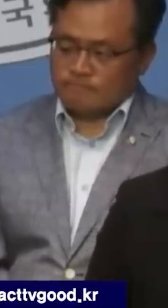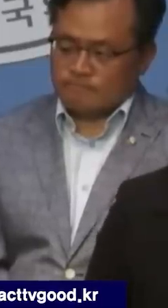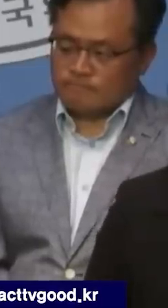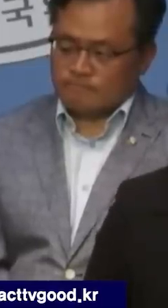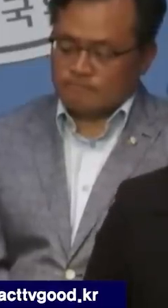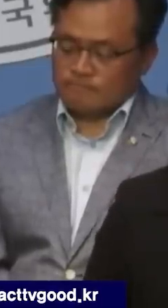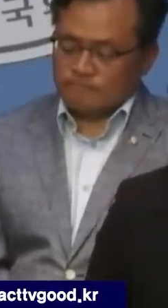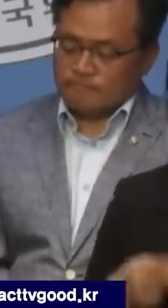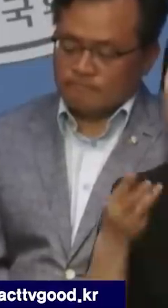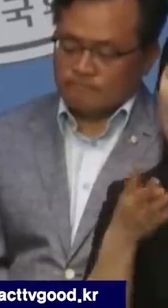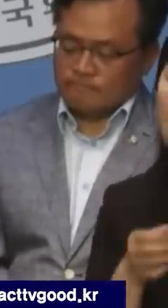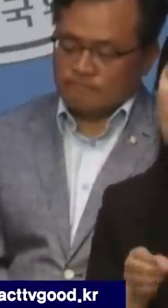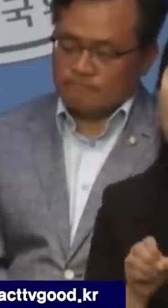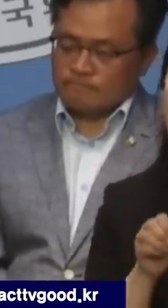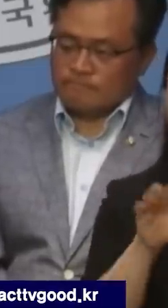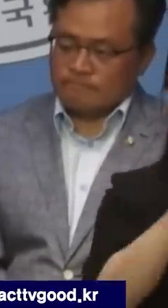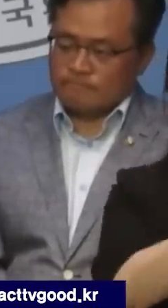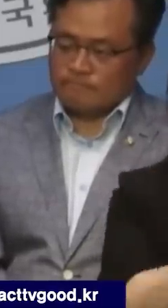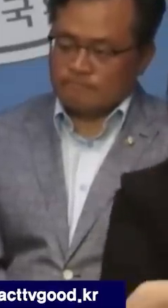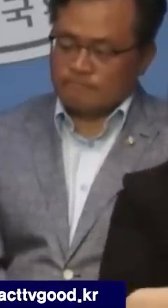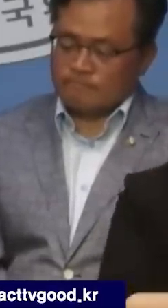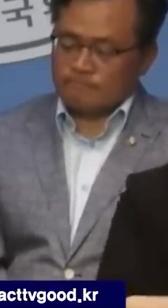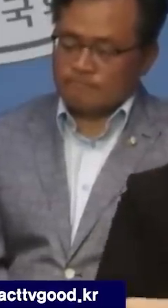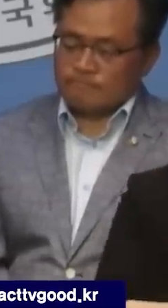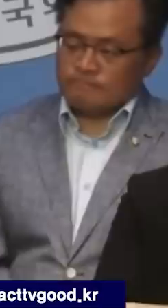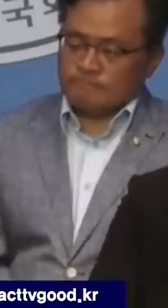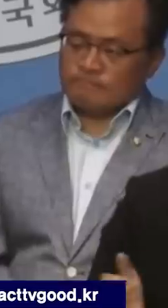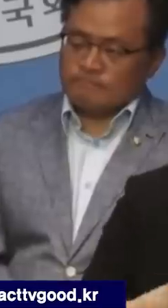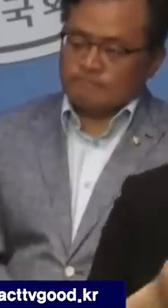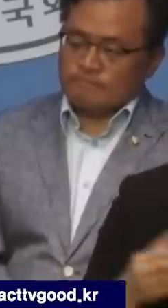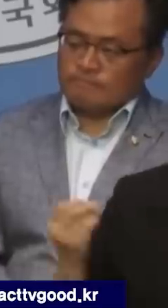몇 포대씩 나눠주고 끝나버렸습니다.